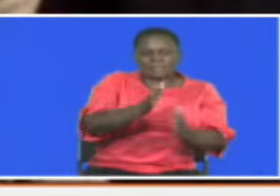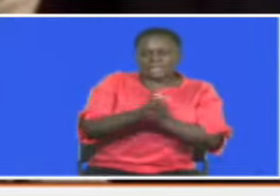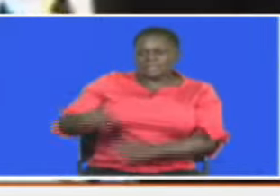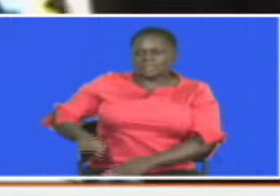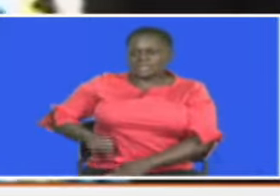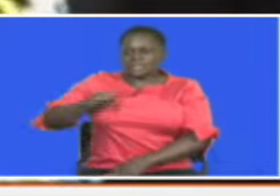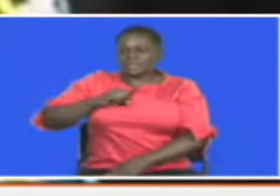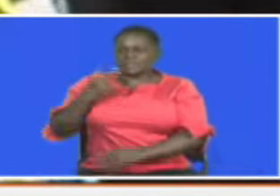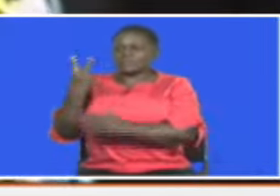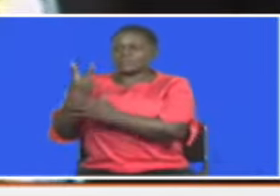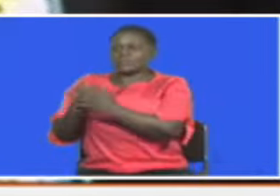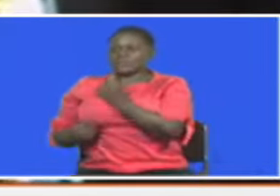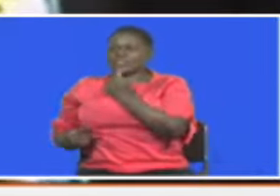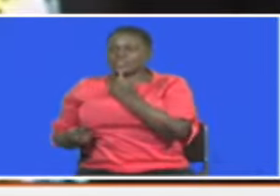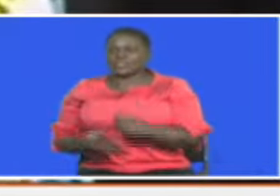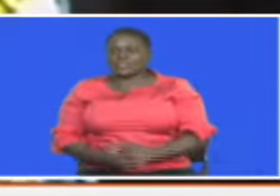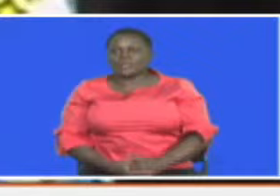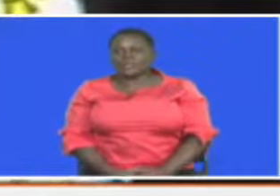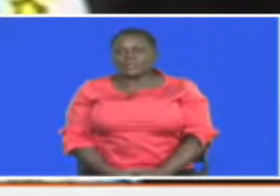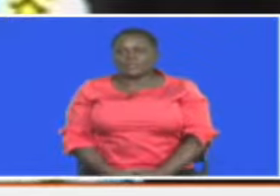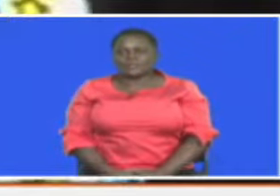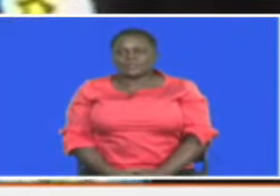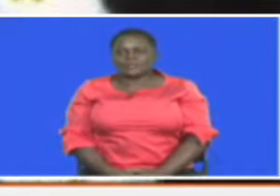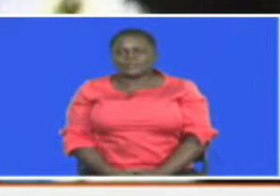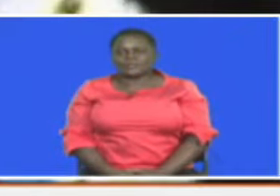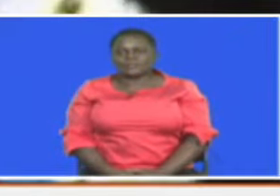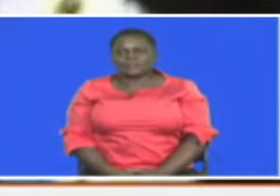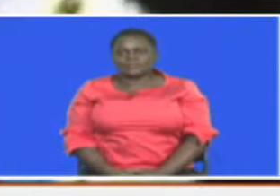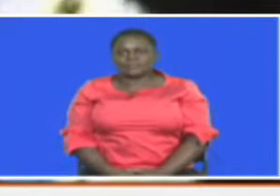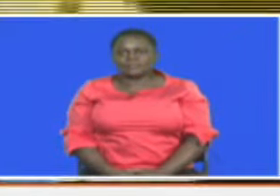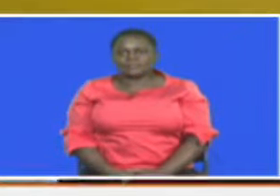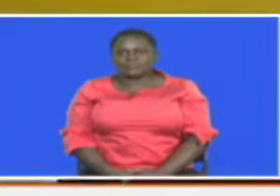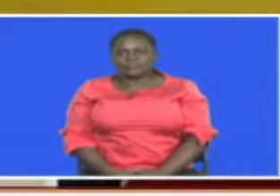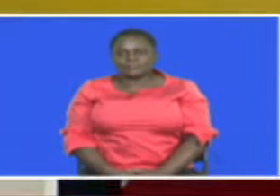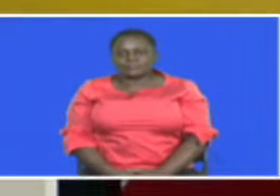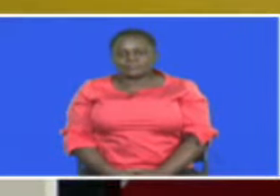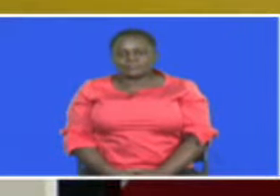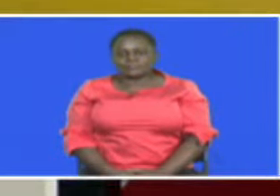la seneti at newsong